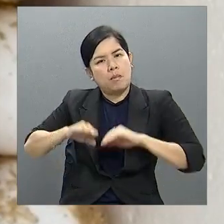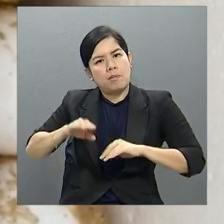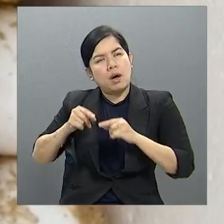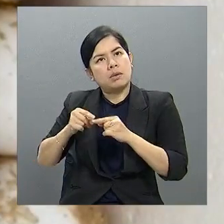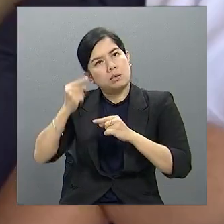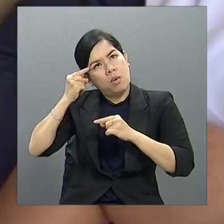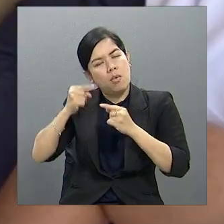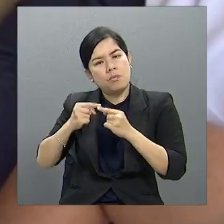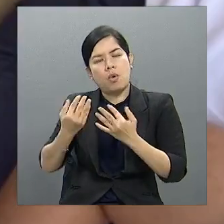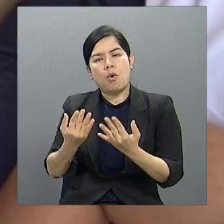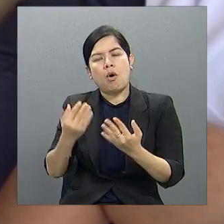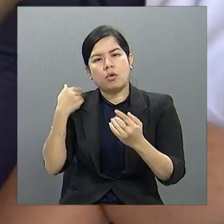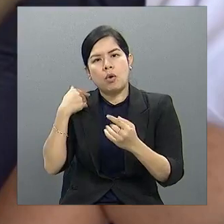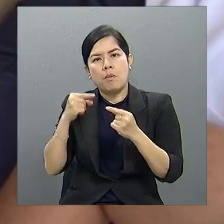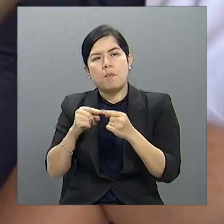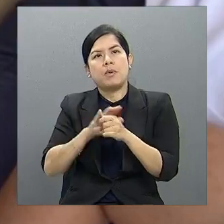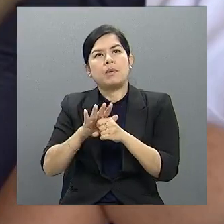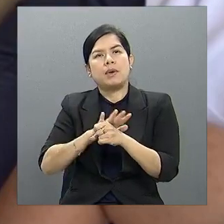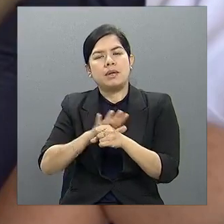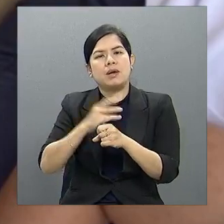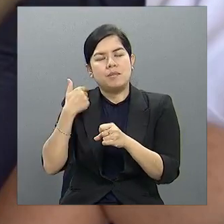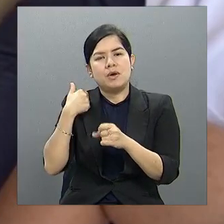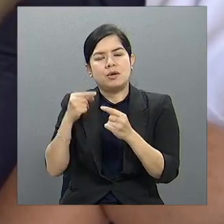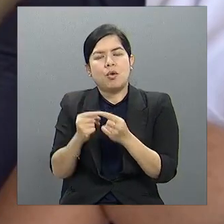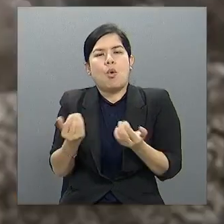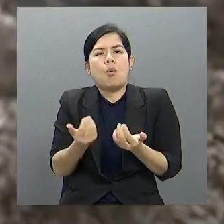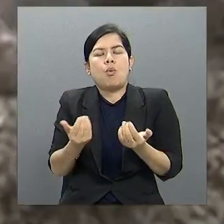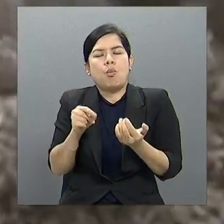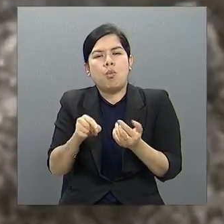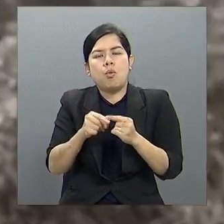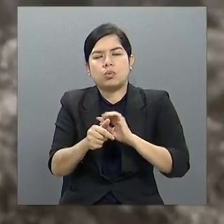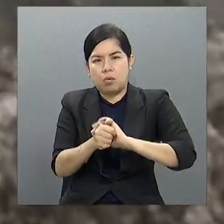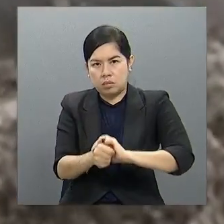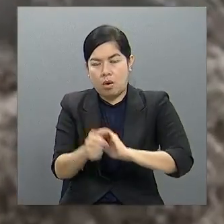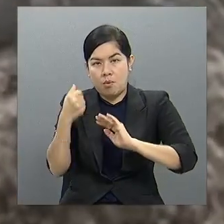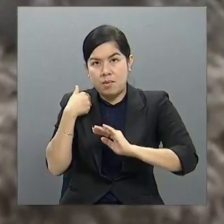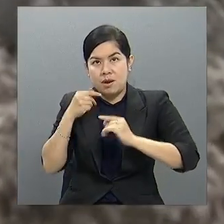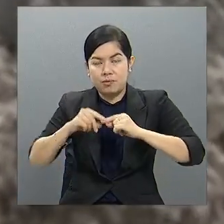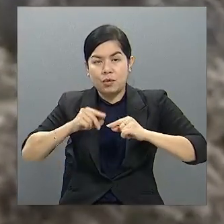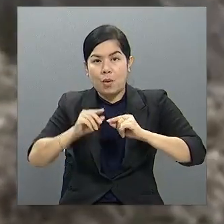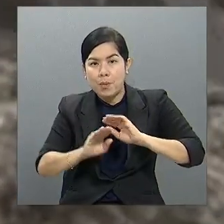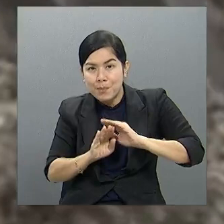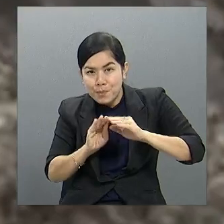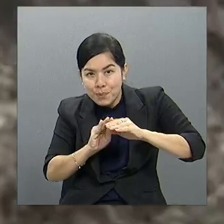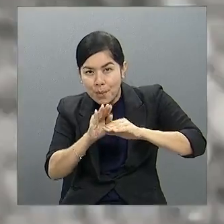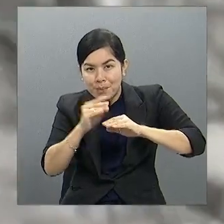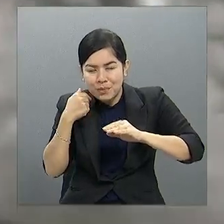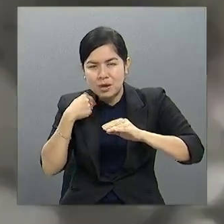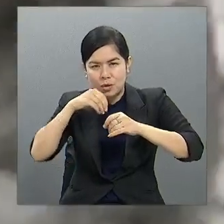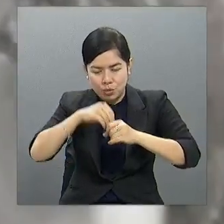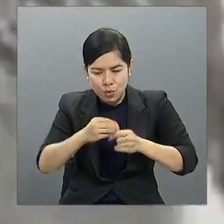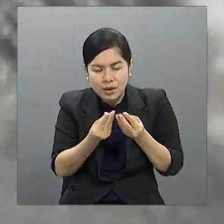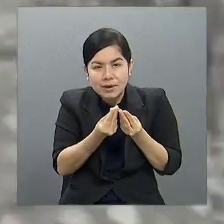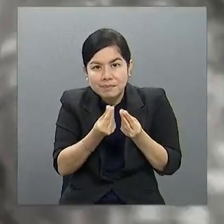ำคัญต่ออัตราการฟักนะคะลูกเต่าที่ฟักออกมาเป็นตัวแล้วยังคงอยู่ในหลุมฟักไข่เพื่อรอให้ไข่ฟ